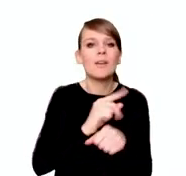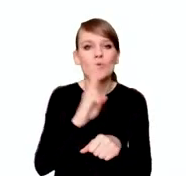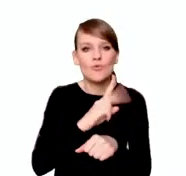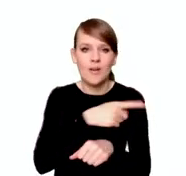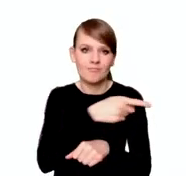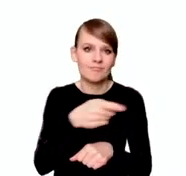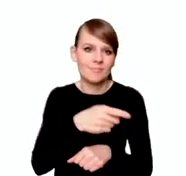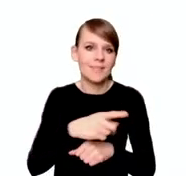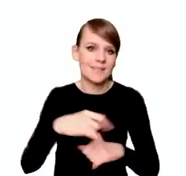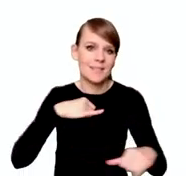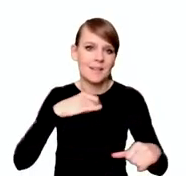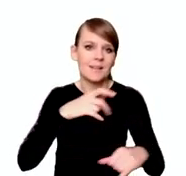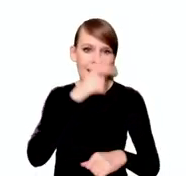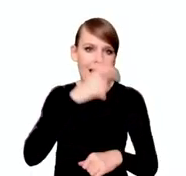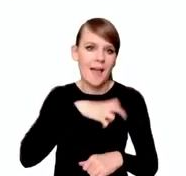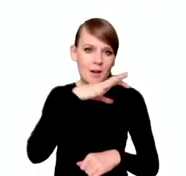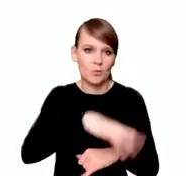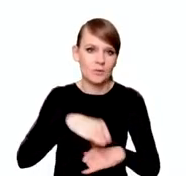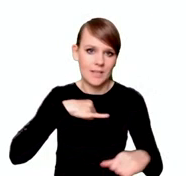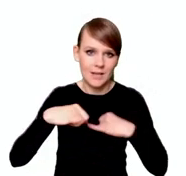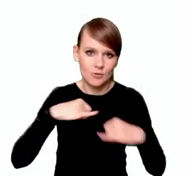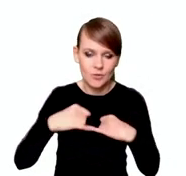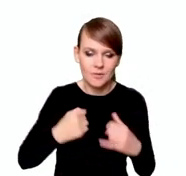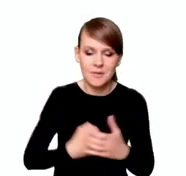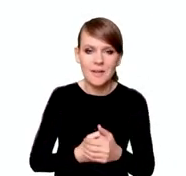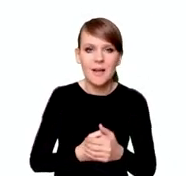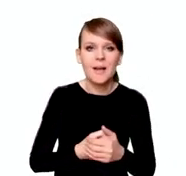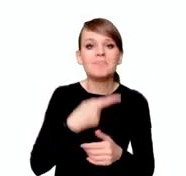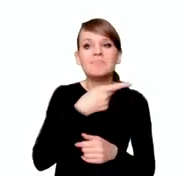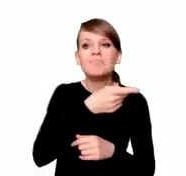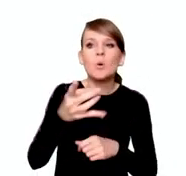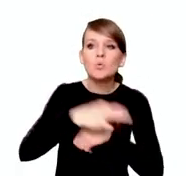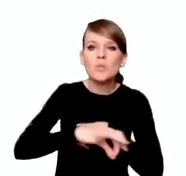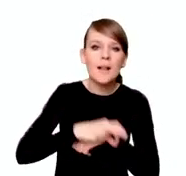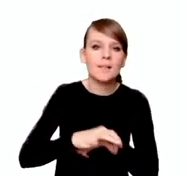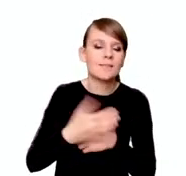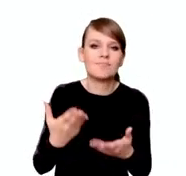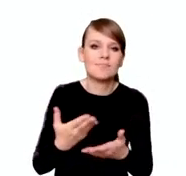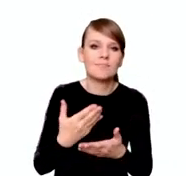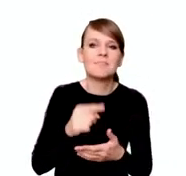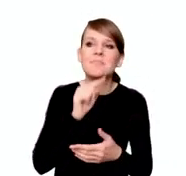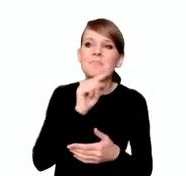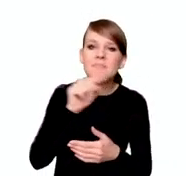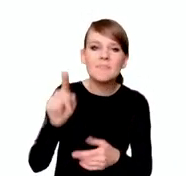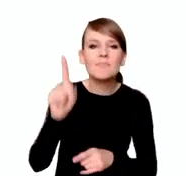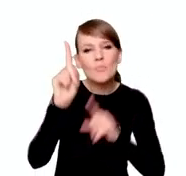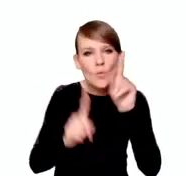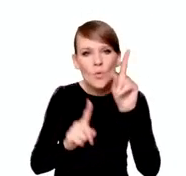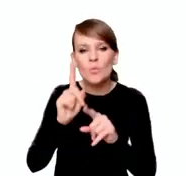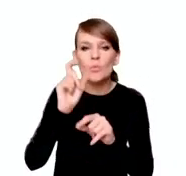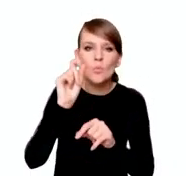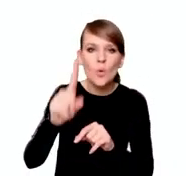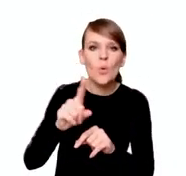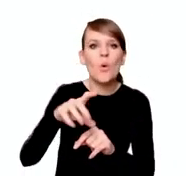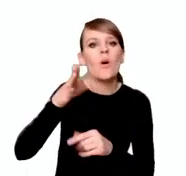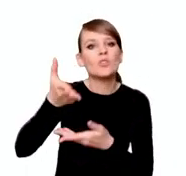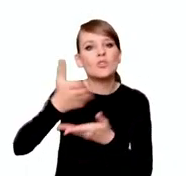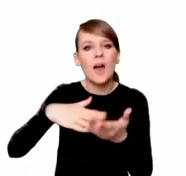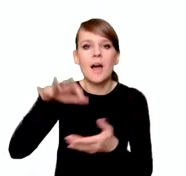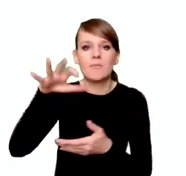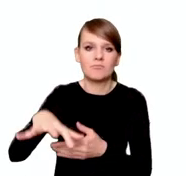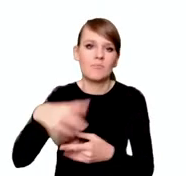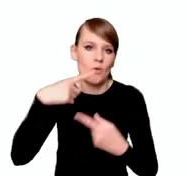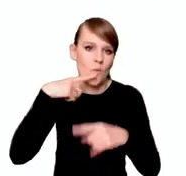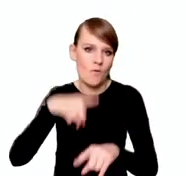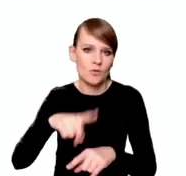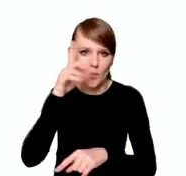Niewielka część uczelni posiada jednostki powołane z myślą o wdrażaniu koncepcji społecznej odpowiedzialności. Działania